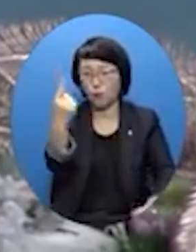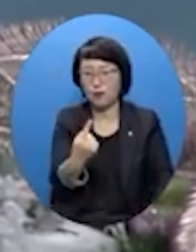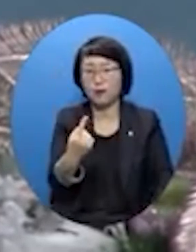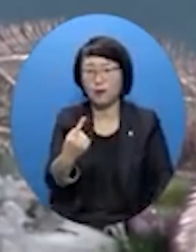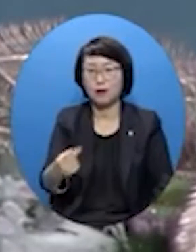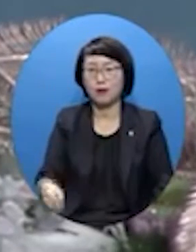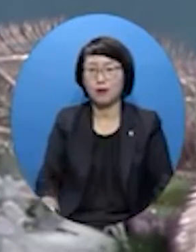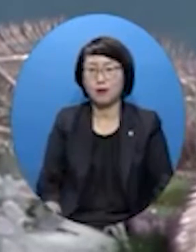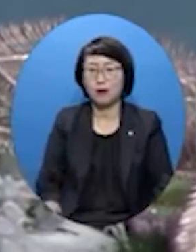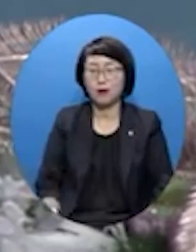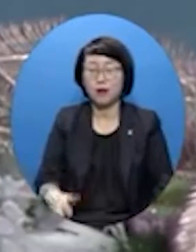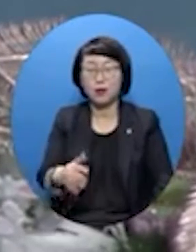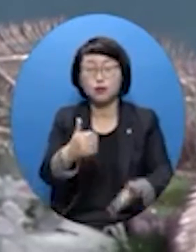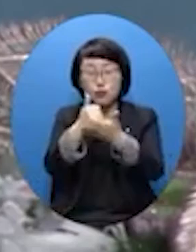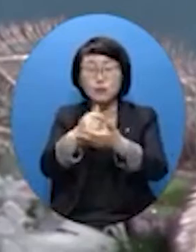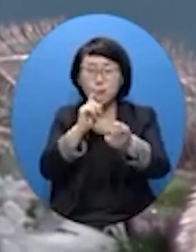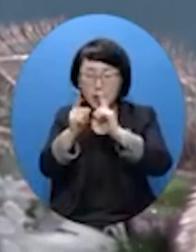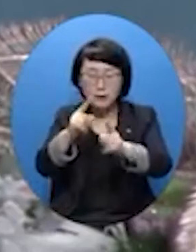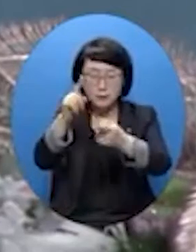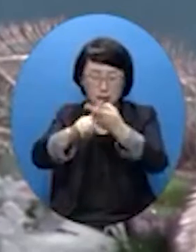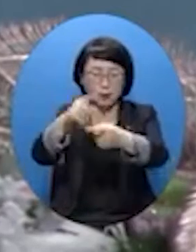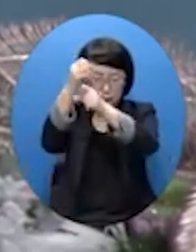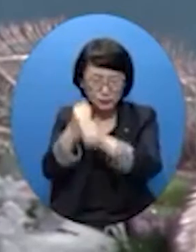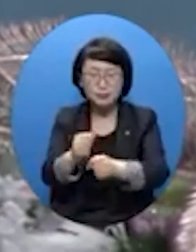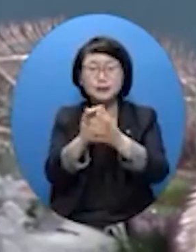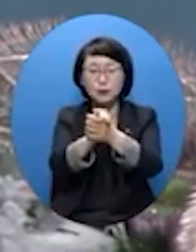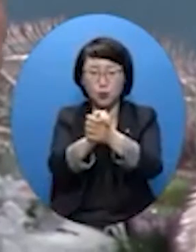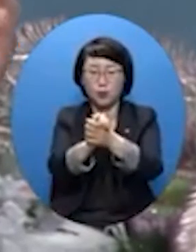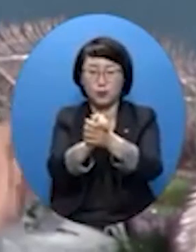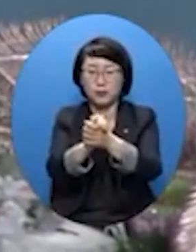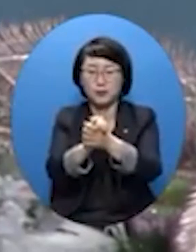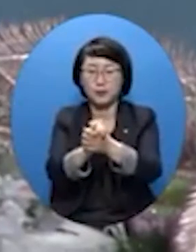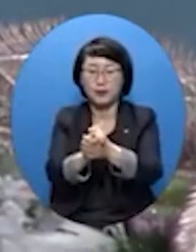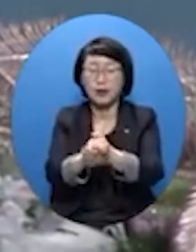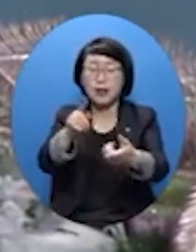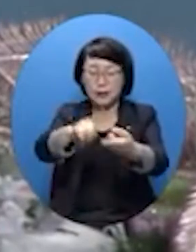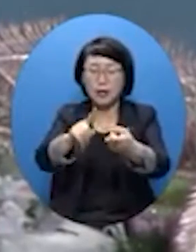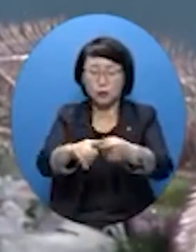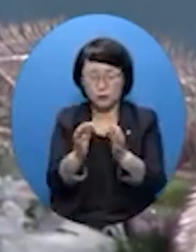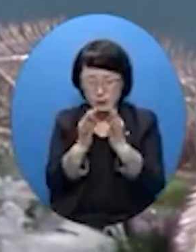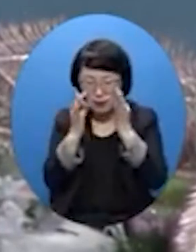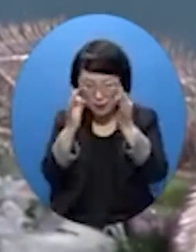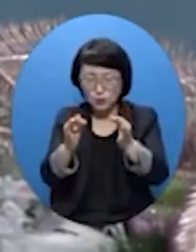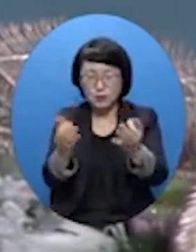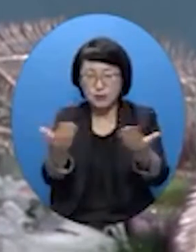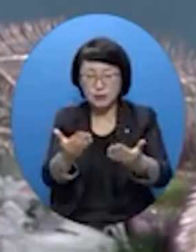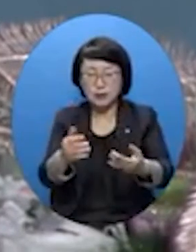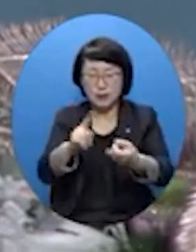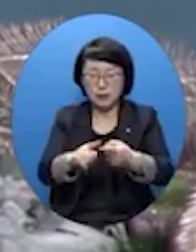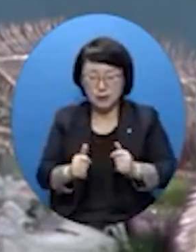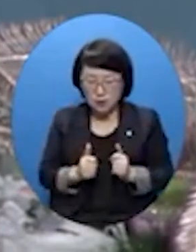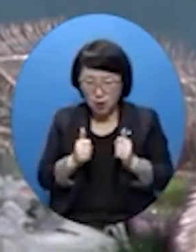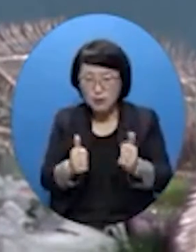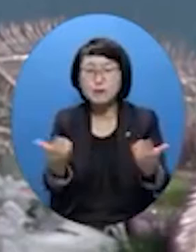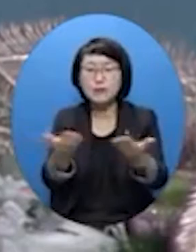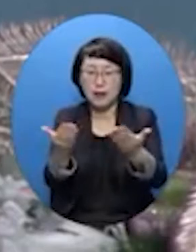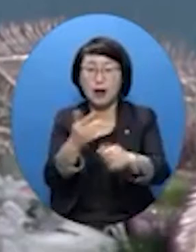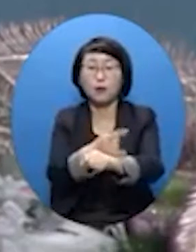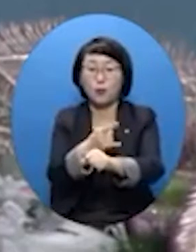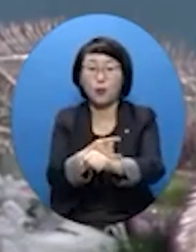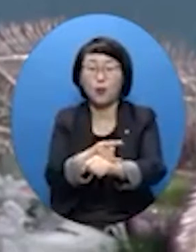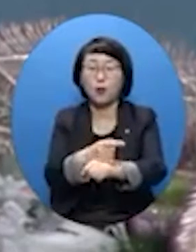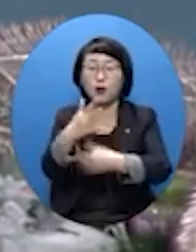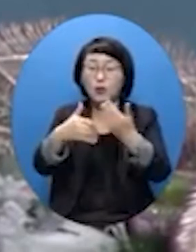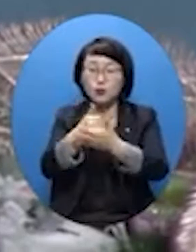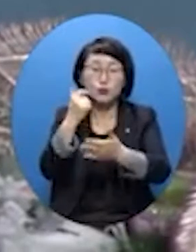것입니다. 주의 말씀을 붙잡고 기도하며 있는 곳에서 최선을 다해 맡겨진 일에 성실히 일하고